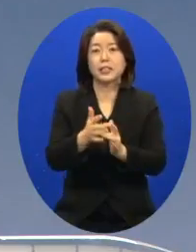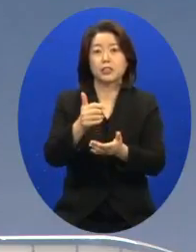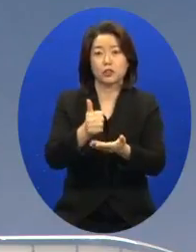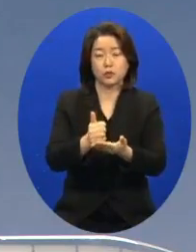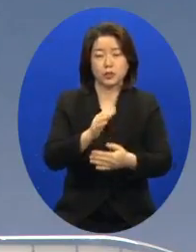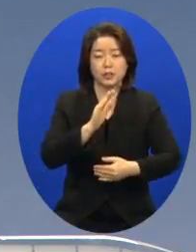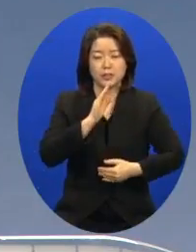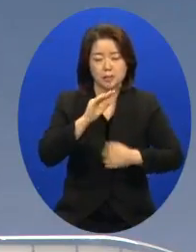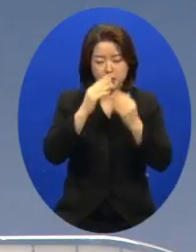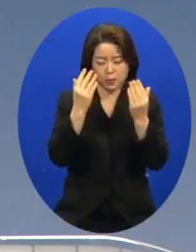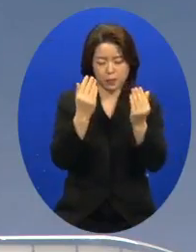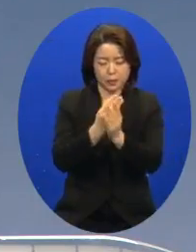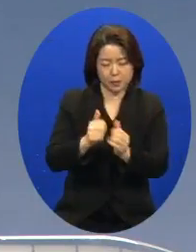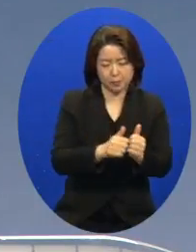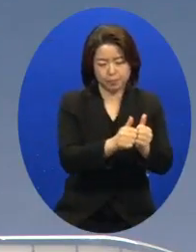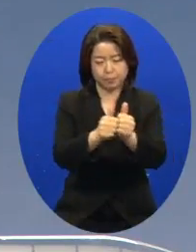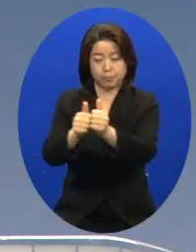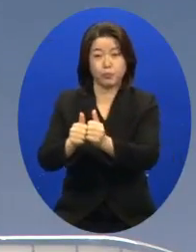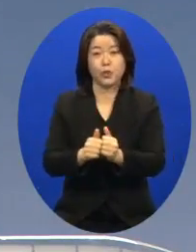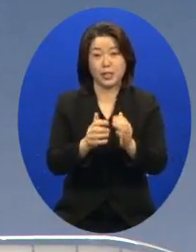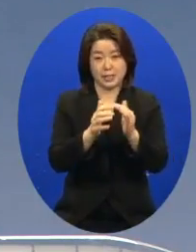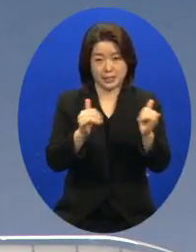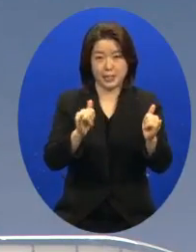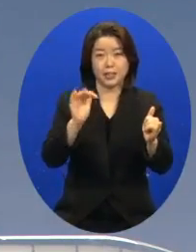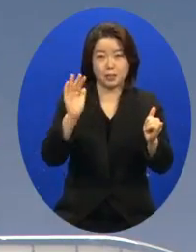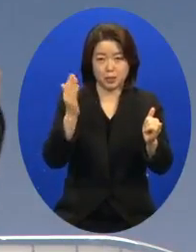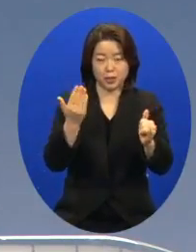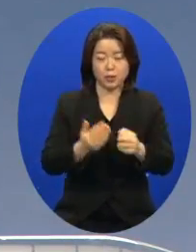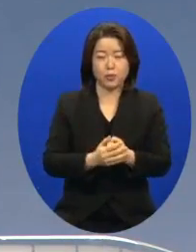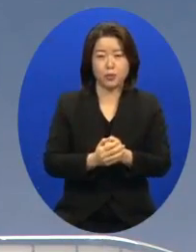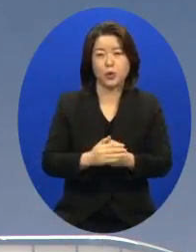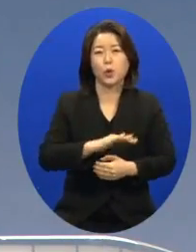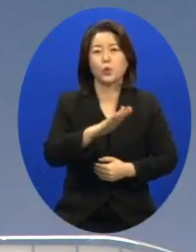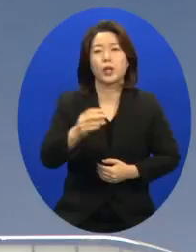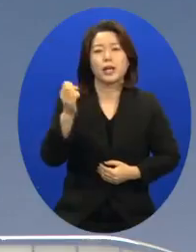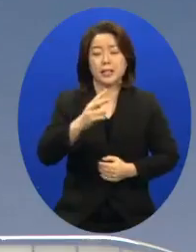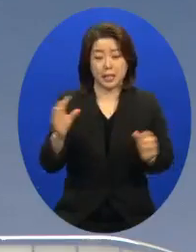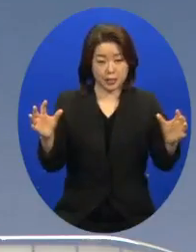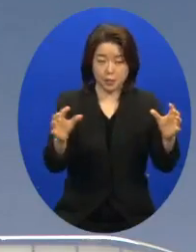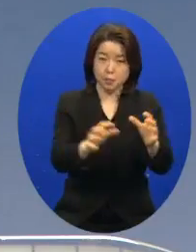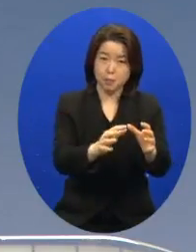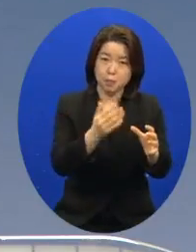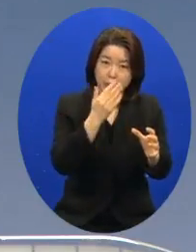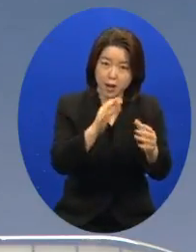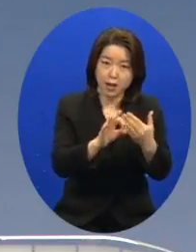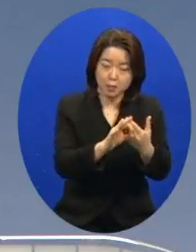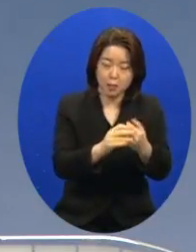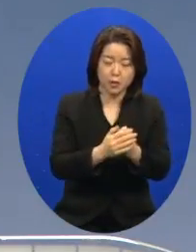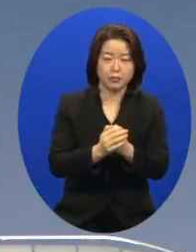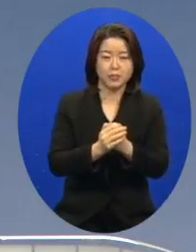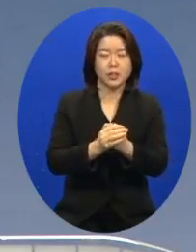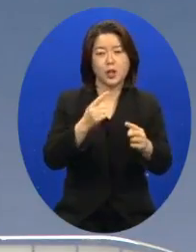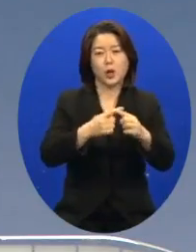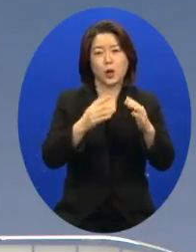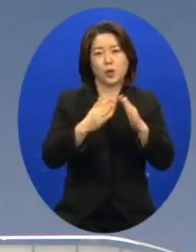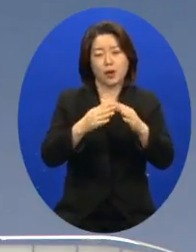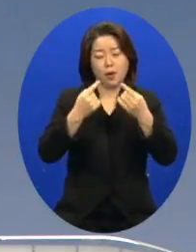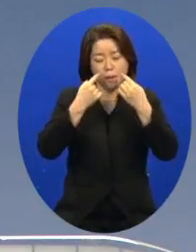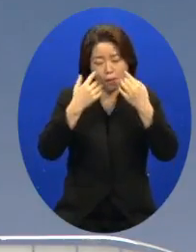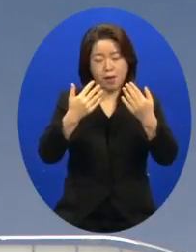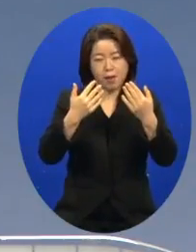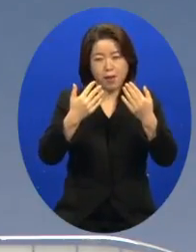원들이 동행하는 사람이 되고 그리고 우리가 다시 모이게 될 때 교회는 분명히